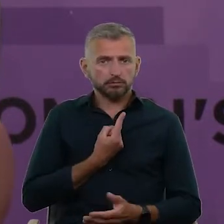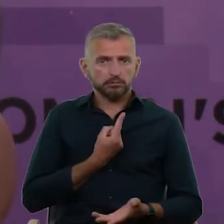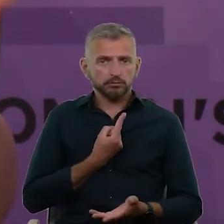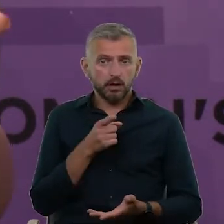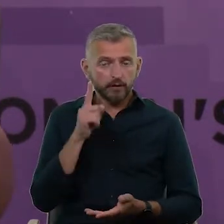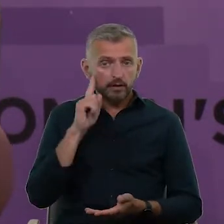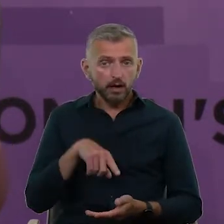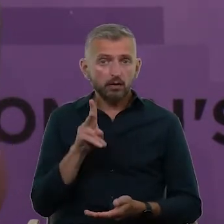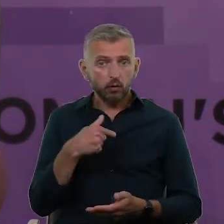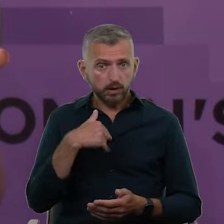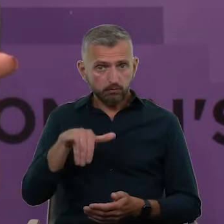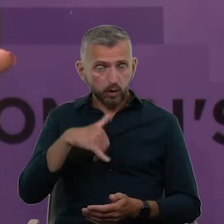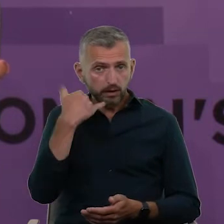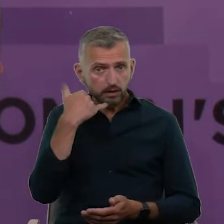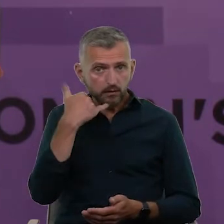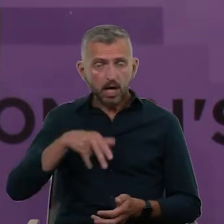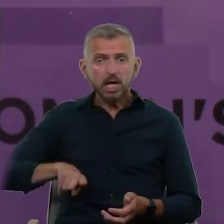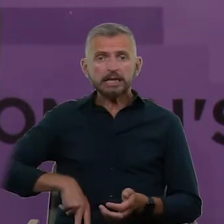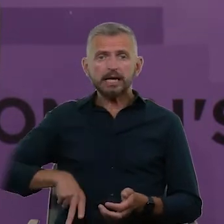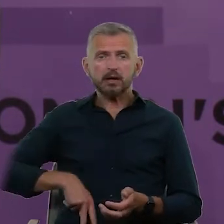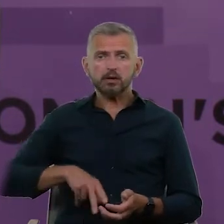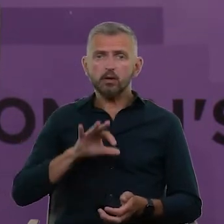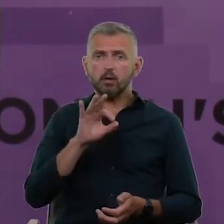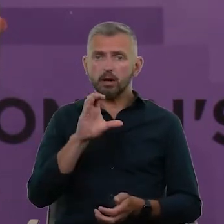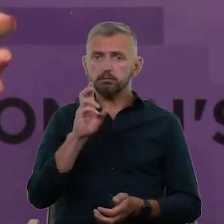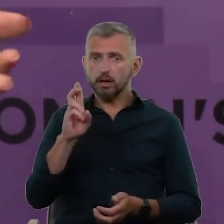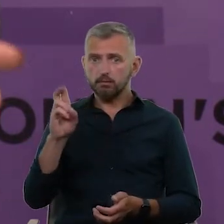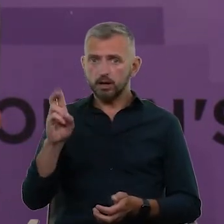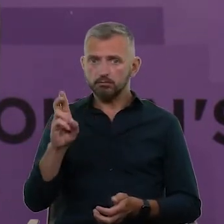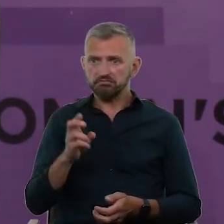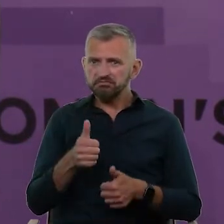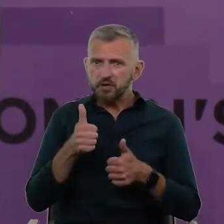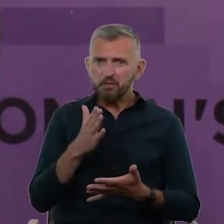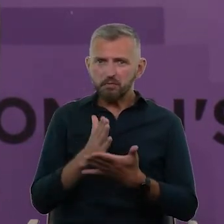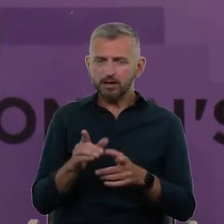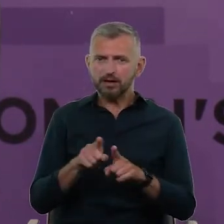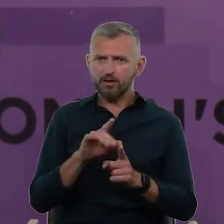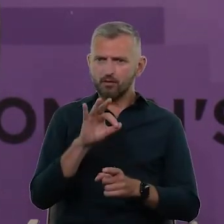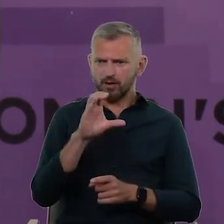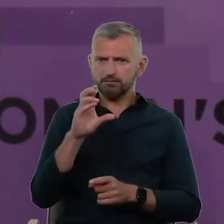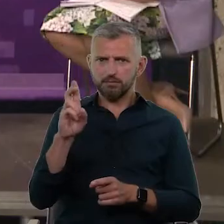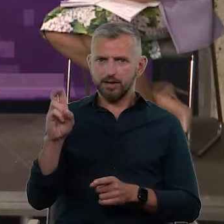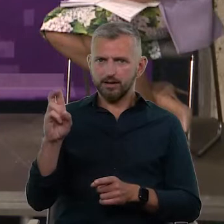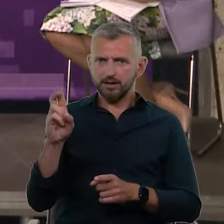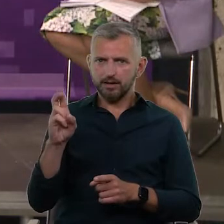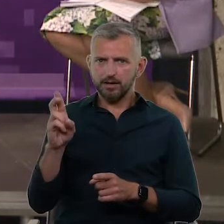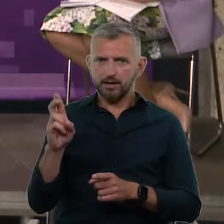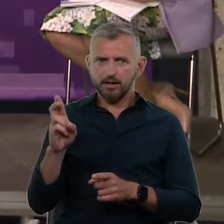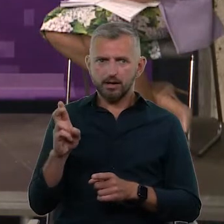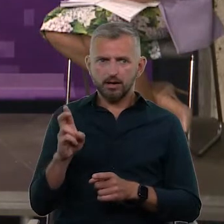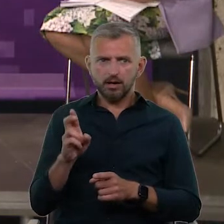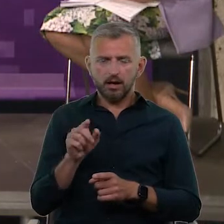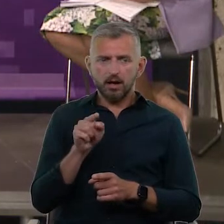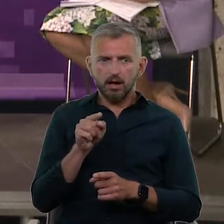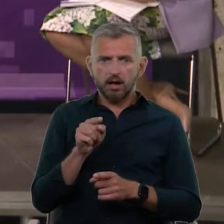ви знаєте, хто мені подзвонив? Директорка ОСББ. От як класно мати такі ОСББ, да? Тому що приймаються тими